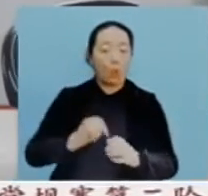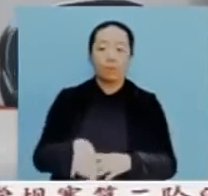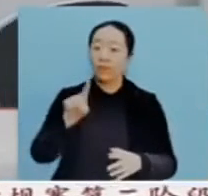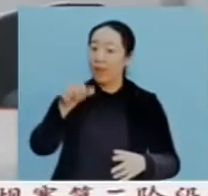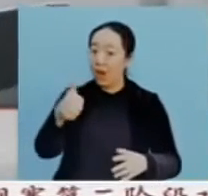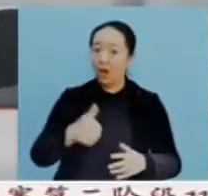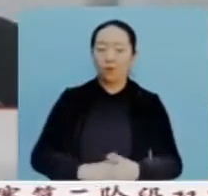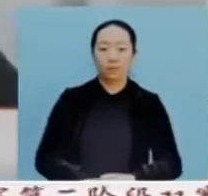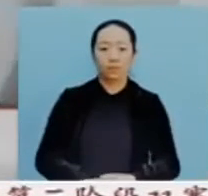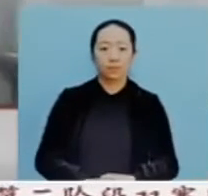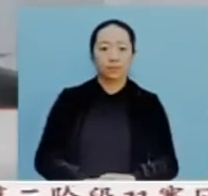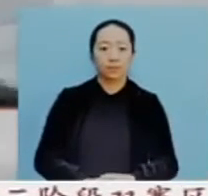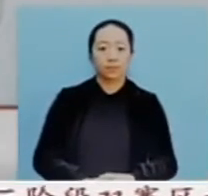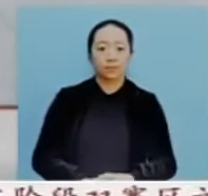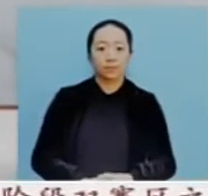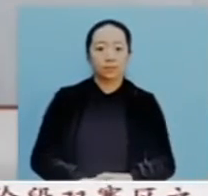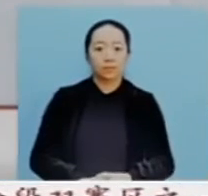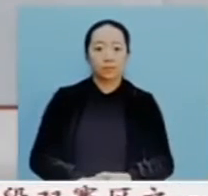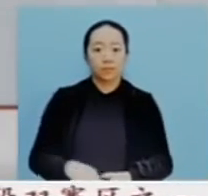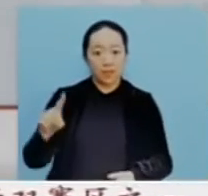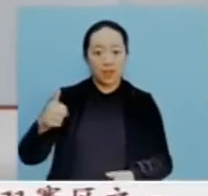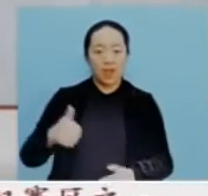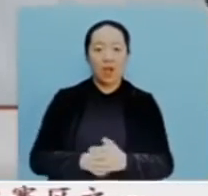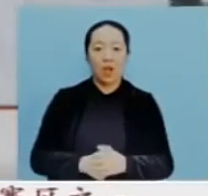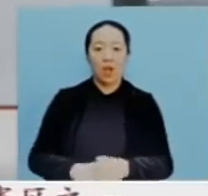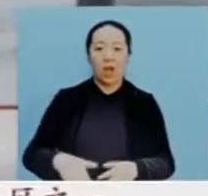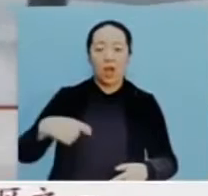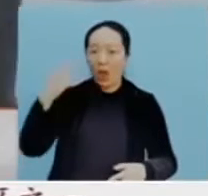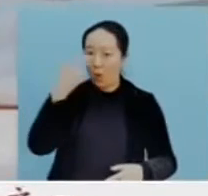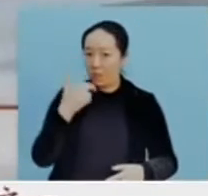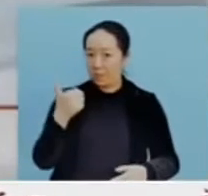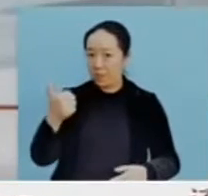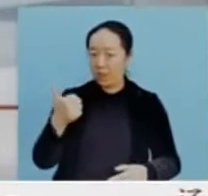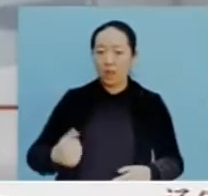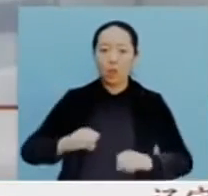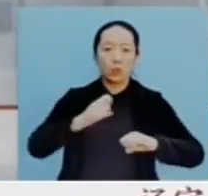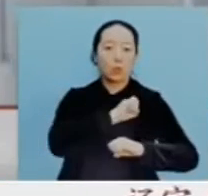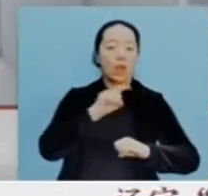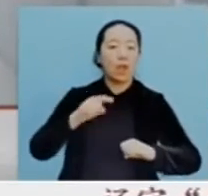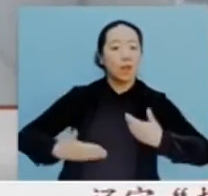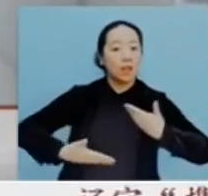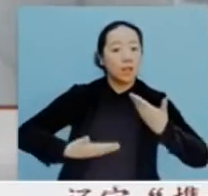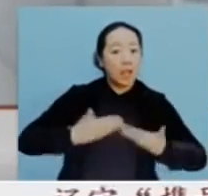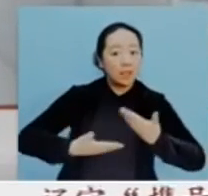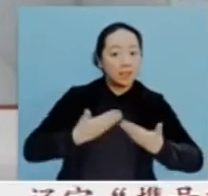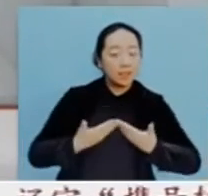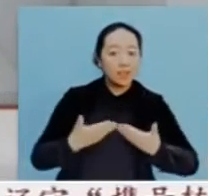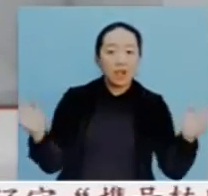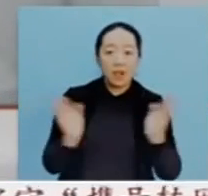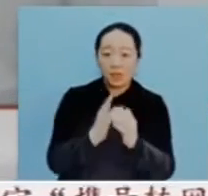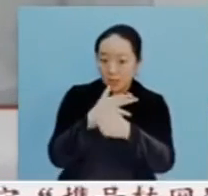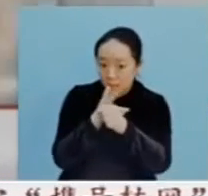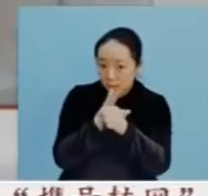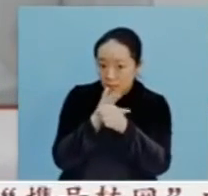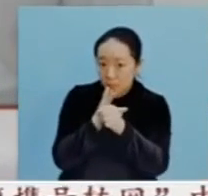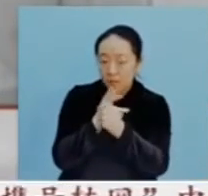啊，思彤是很漂亮的一位小姑娘啊，很高兴啊，今天能跟你做上这个视频的连线。那思彤能不能给我们介绍一下啊？